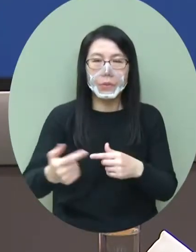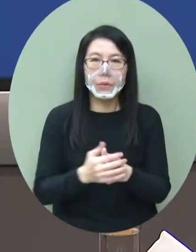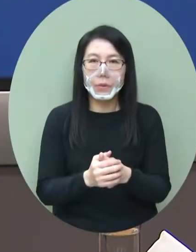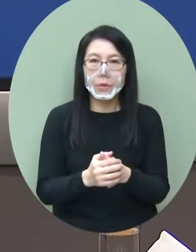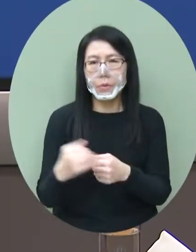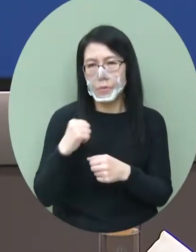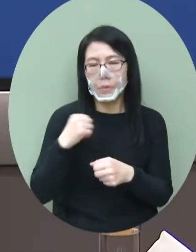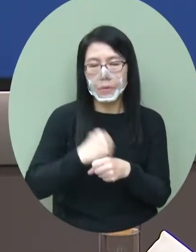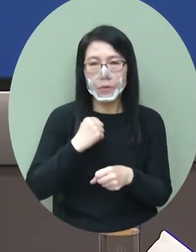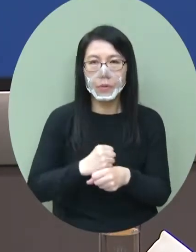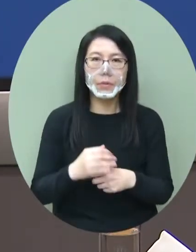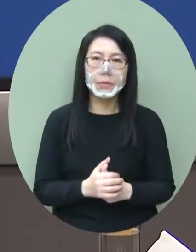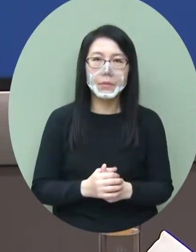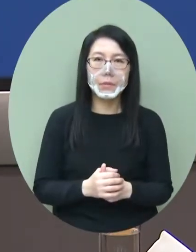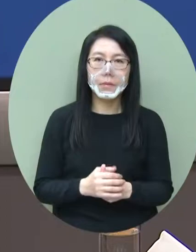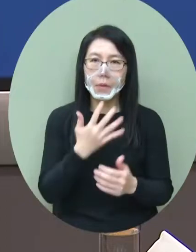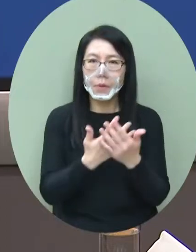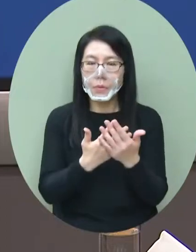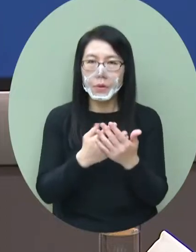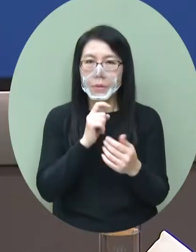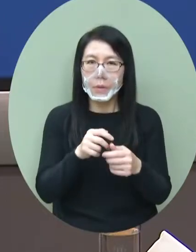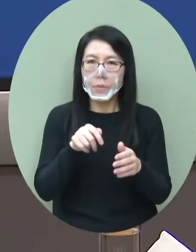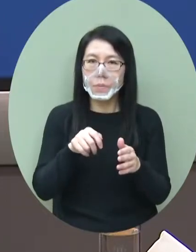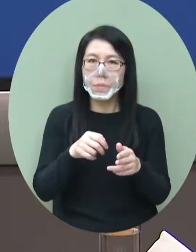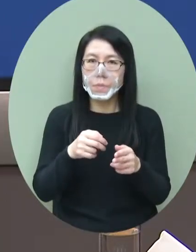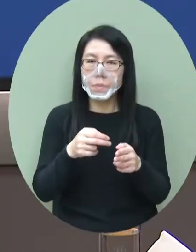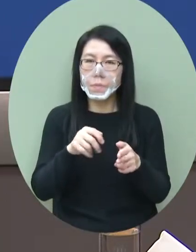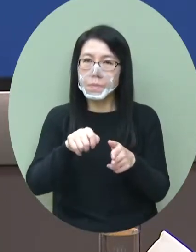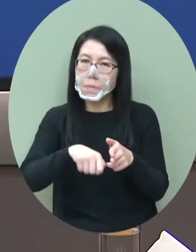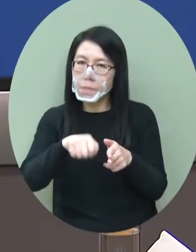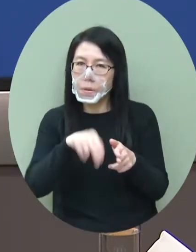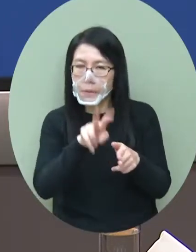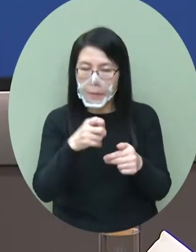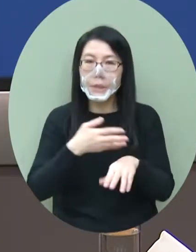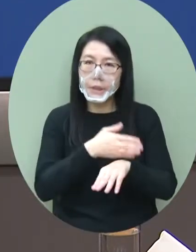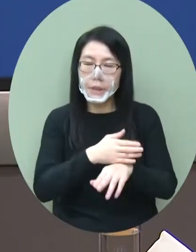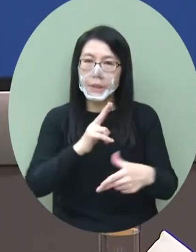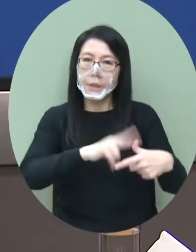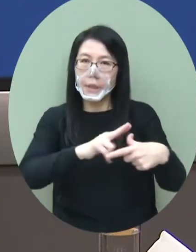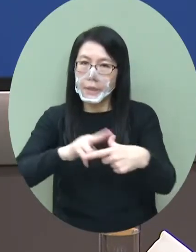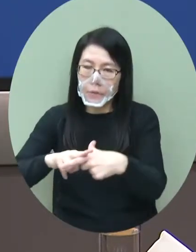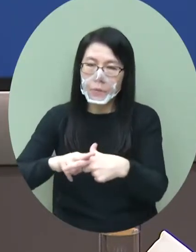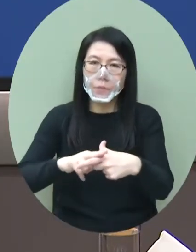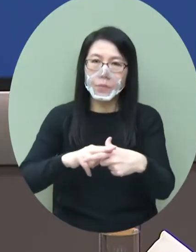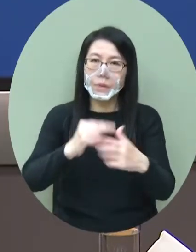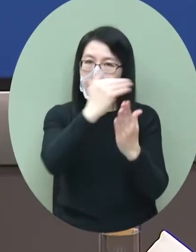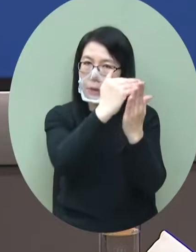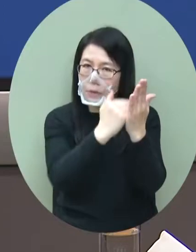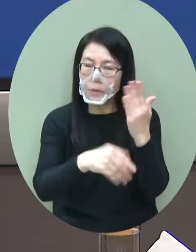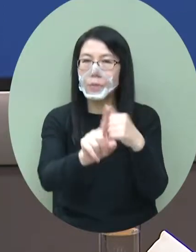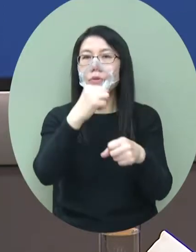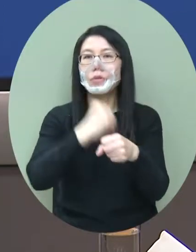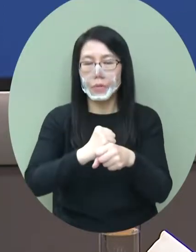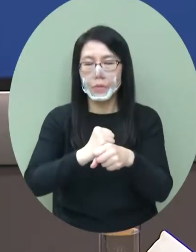等，我们会尽量做好。在网上应该有一段短片就介绍整个流